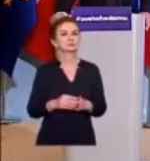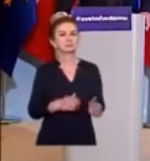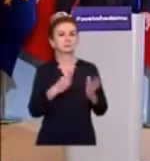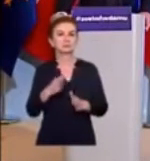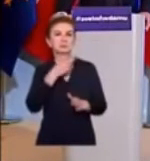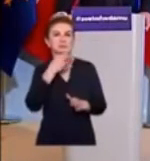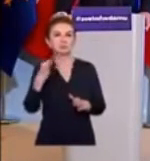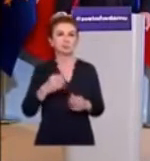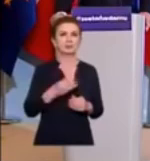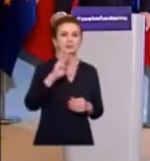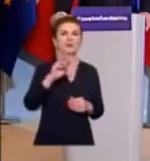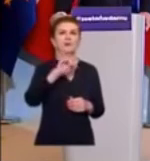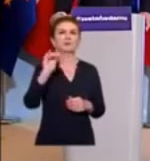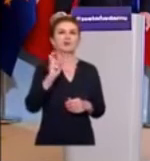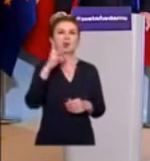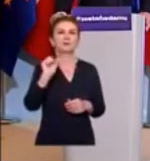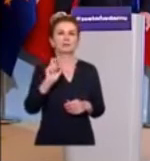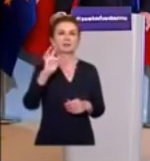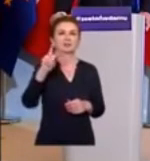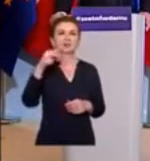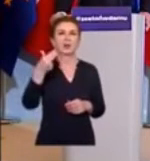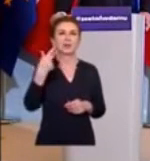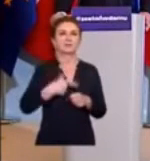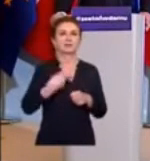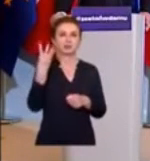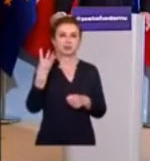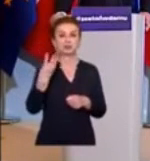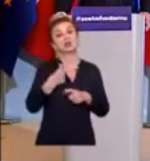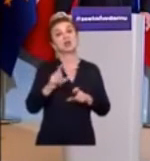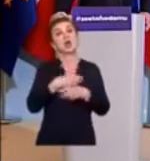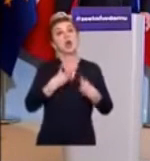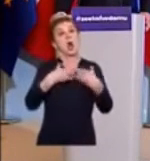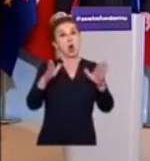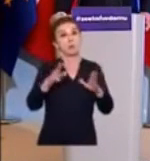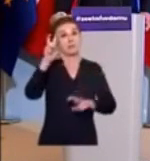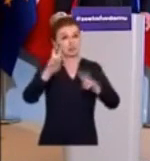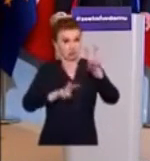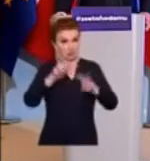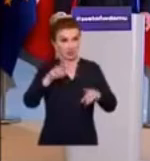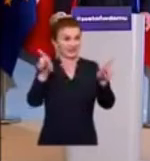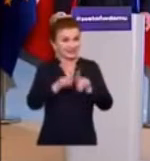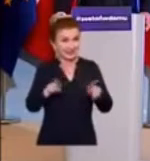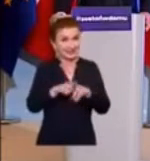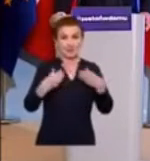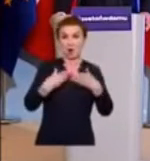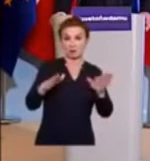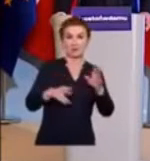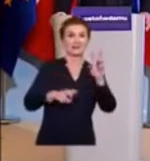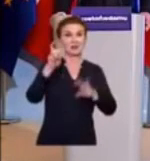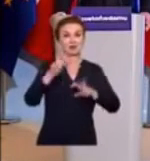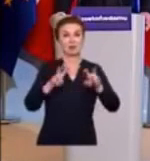Kolejne pytanie od redaktor Maji Wójcikowskiej z TVN24. Czy otwarcie hoteli oznacza również otwarcie hotelowych restauracji? Czy rząd policzył, jakie do tej